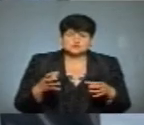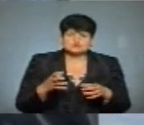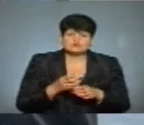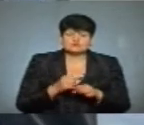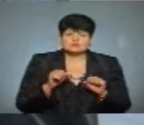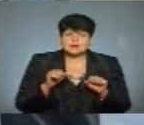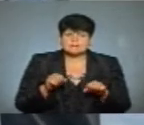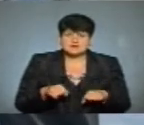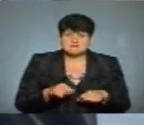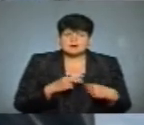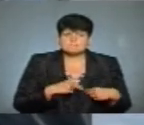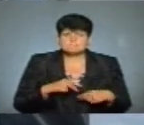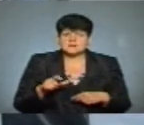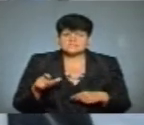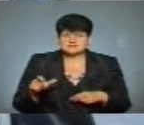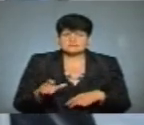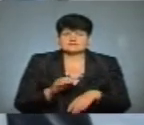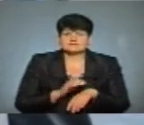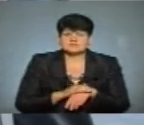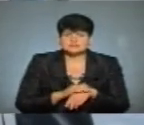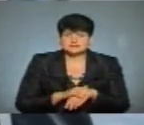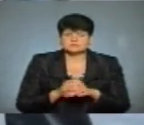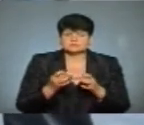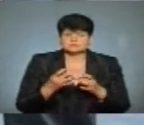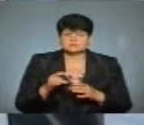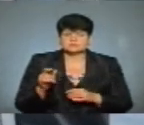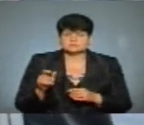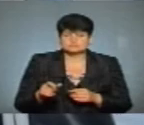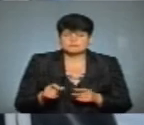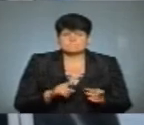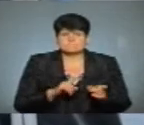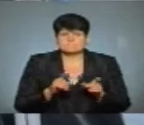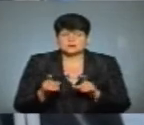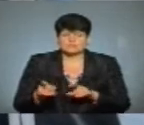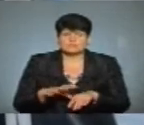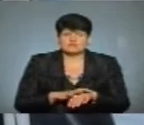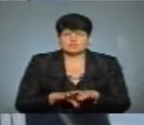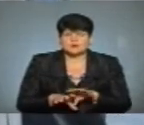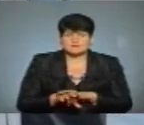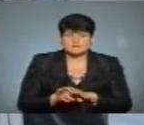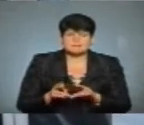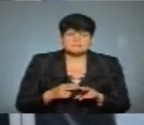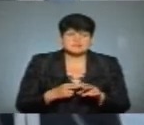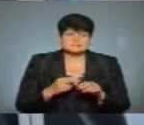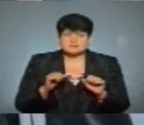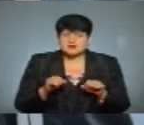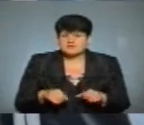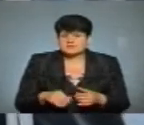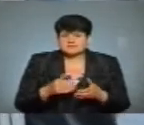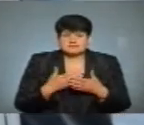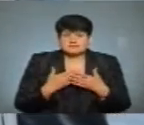права найманих працівників, фактично найманого працівника перетворює у раба безправного, який не буде мати